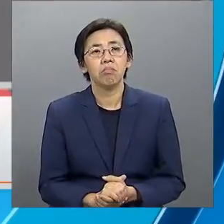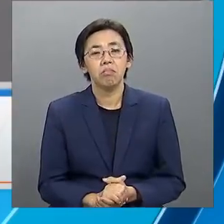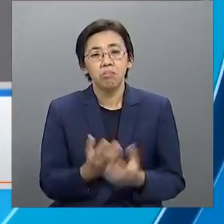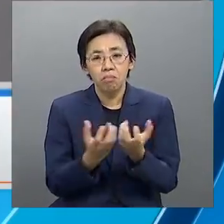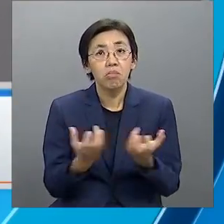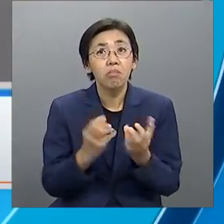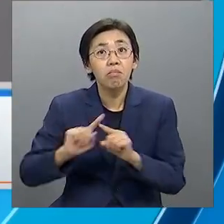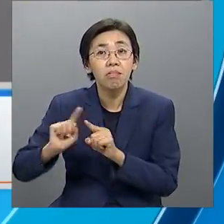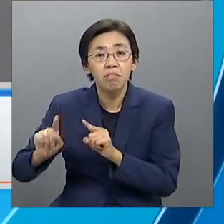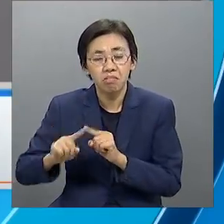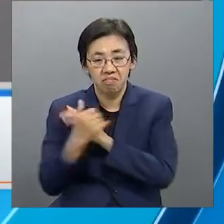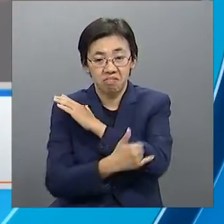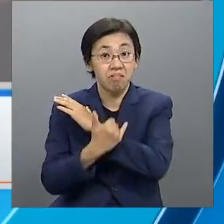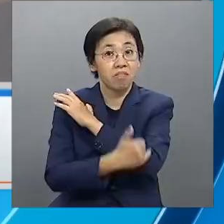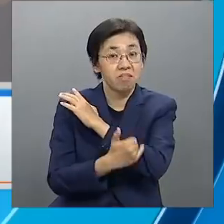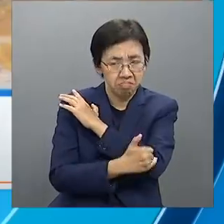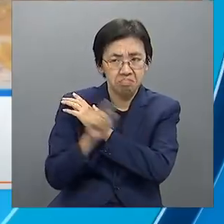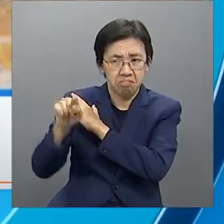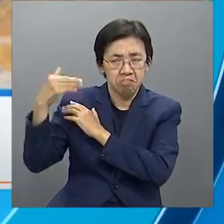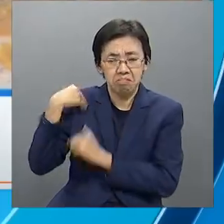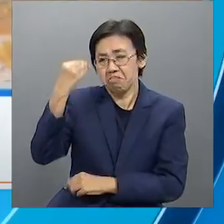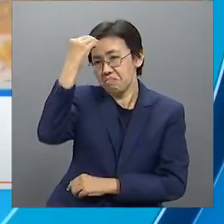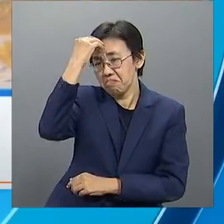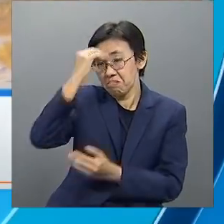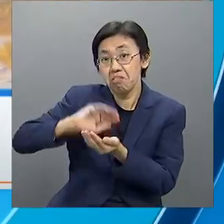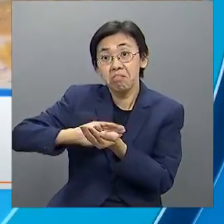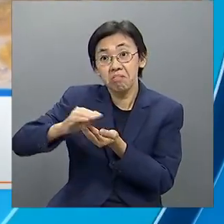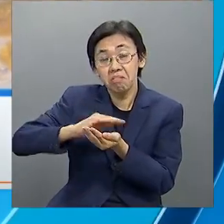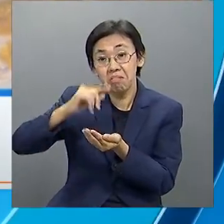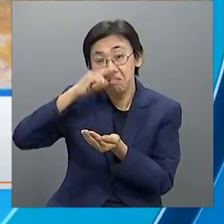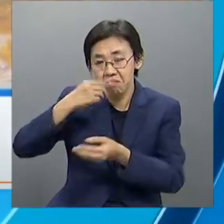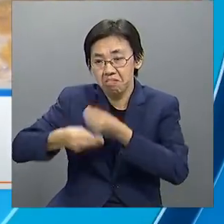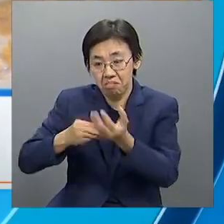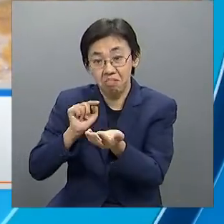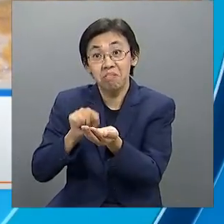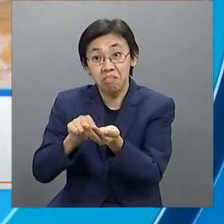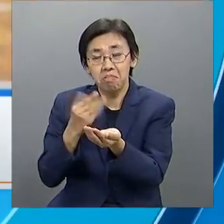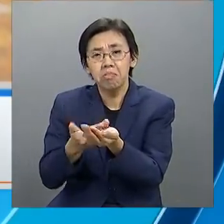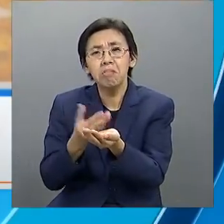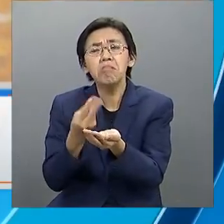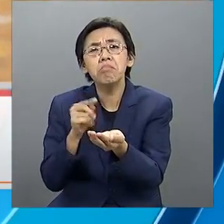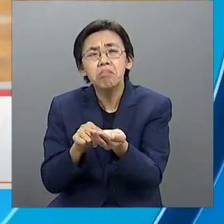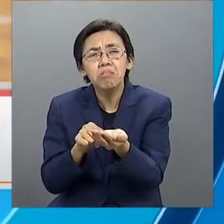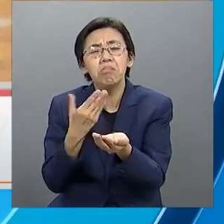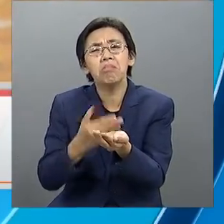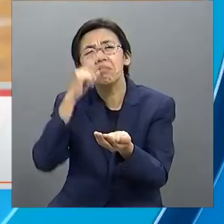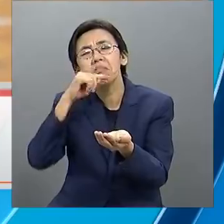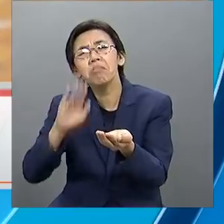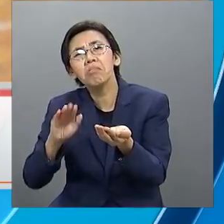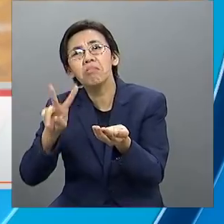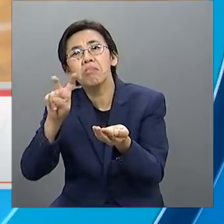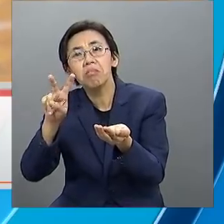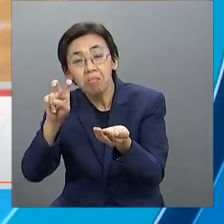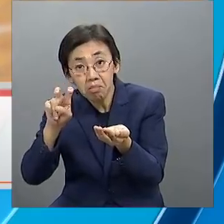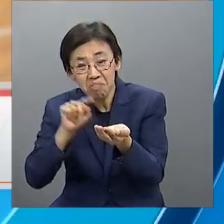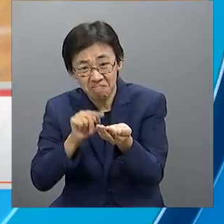ทศก็มีมูลค่าอย่างถ้าเกิดเป็นญี่ปุ่นเนี่ยมะม่วงบ้านเราไปขายเนี่ยเขาขายเป็นลูกลูกนึงอาจจะสักถ้าเทียบเป็นเงินไทยก็ประมาณสัก200บาทต่อลูกใช่ไห